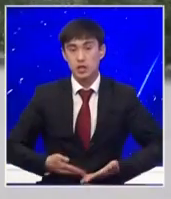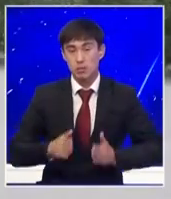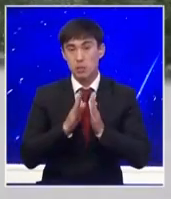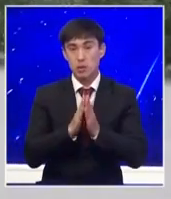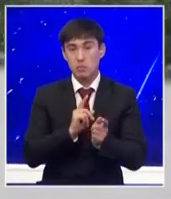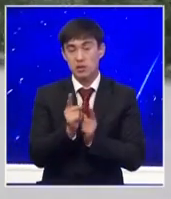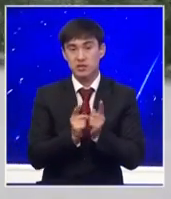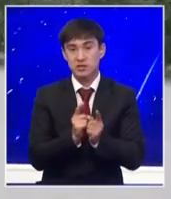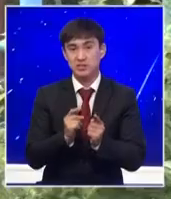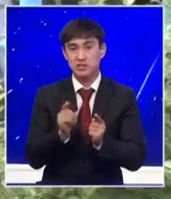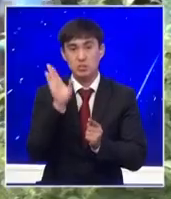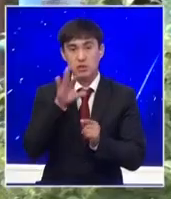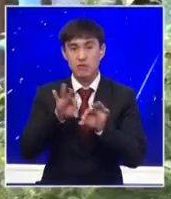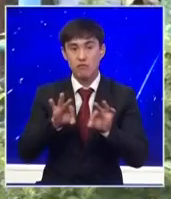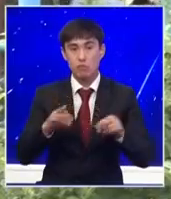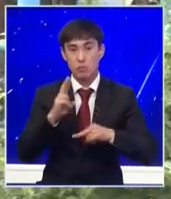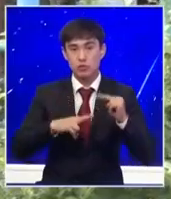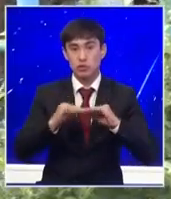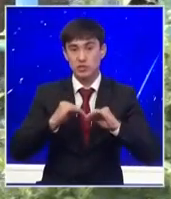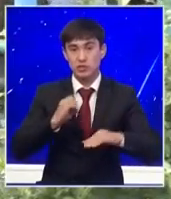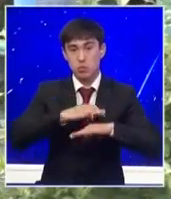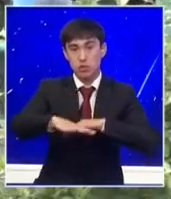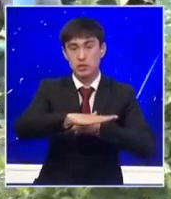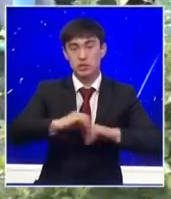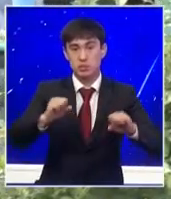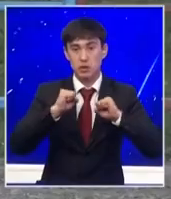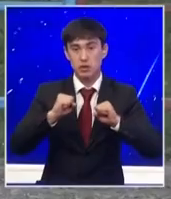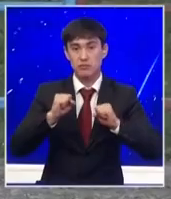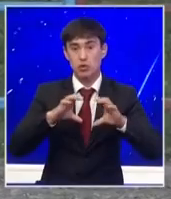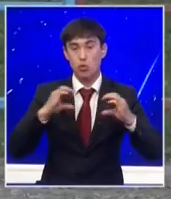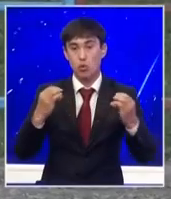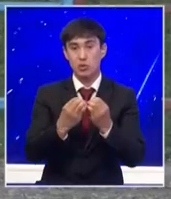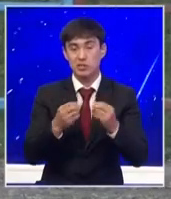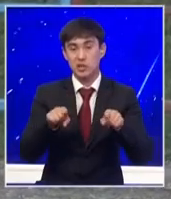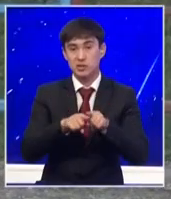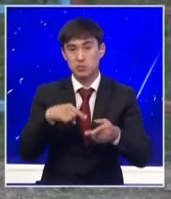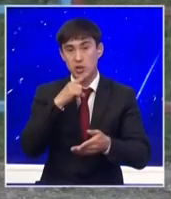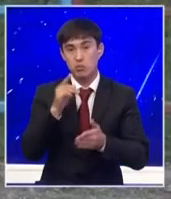модернизировать ть питьевые построить детские площадки спортивные комплексы